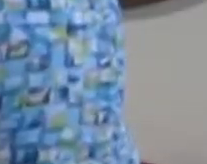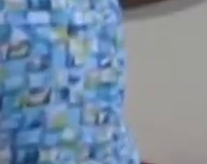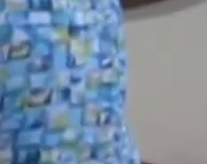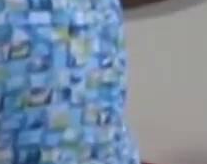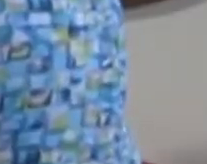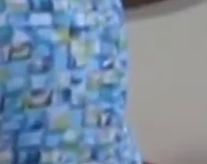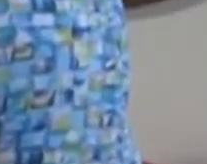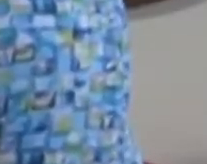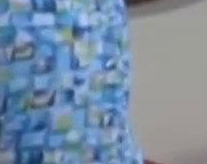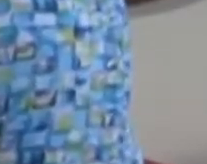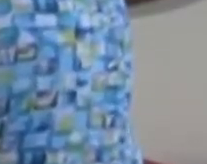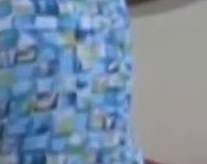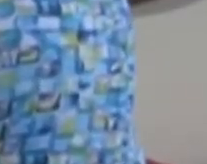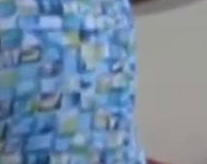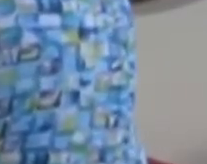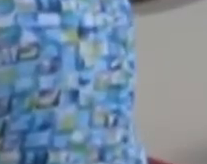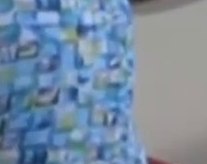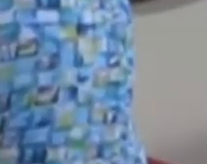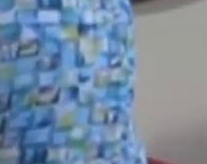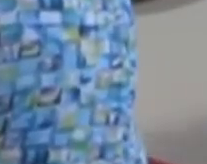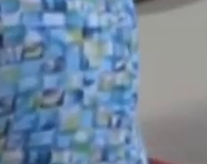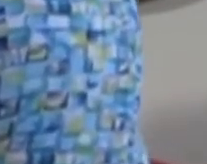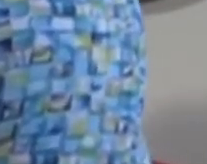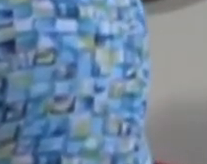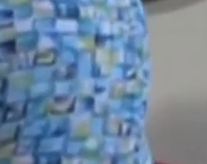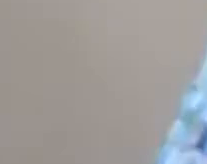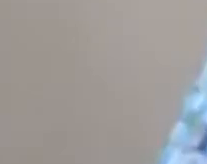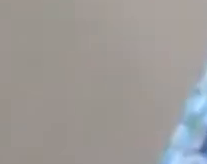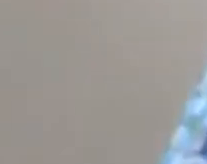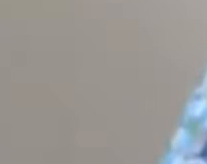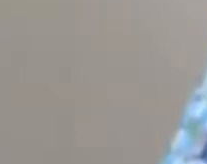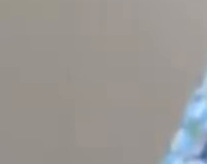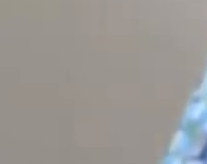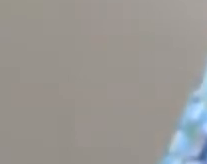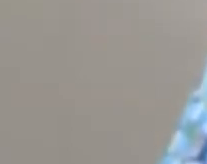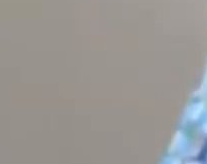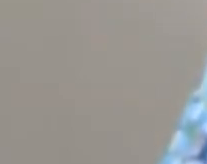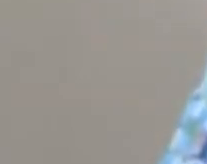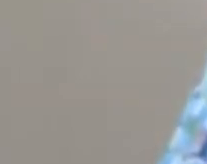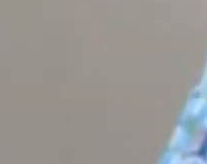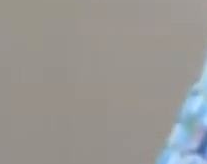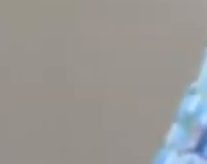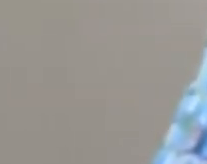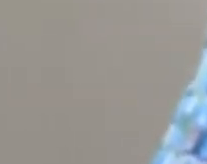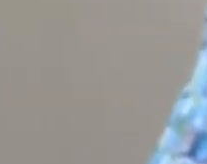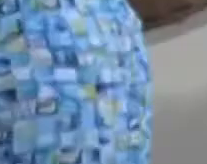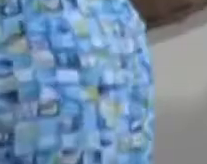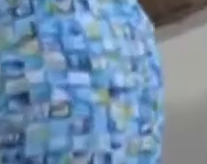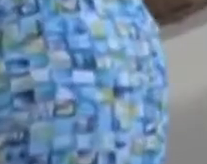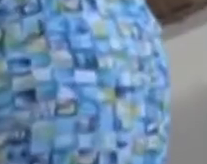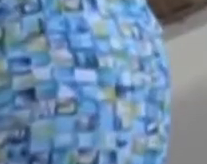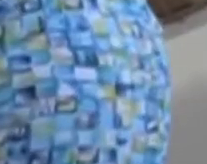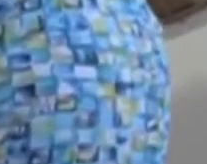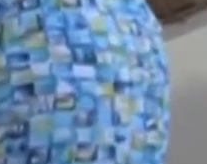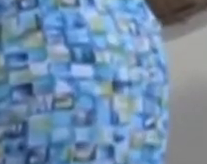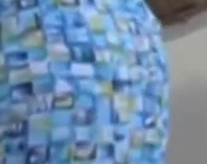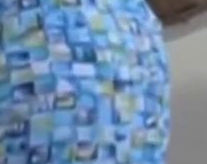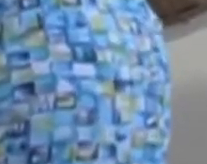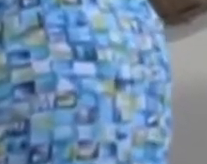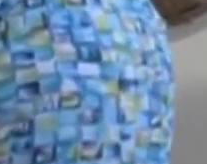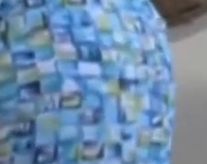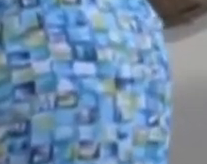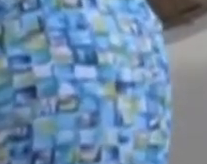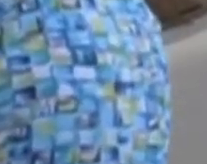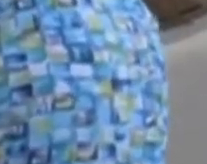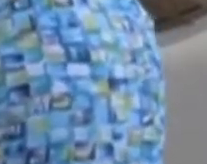Julia alikutrustia vitabu zake. Kwani amnishi yake imerudi? Ni nini umeandalia breakfast? Itakubidi uingie